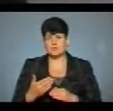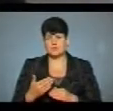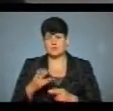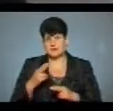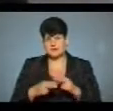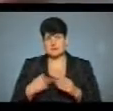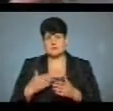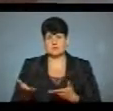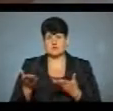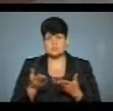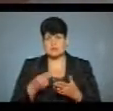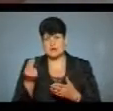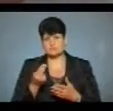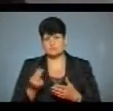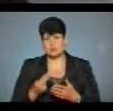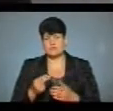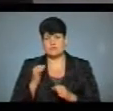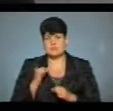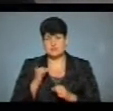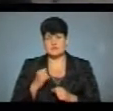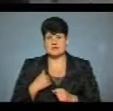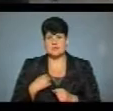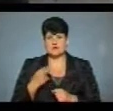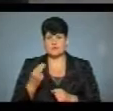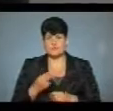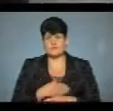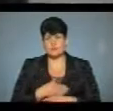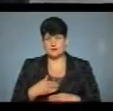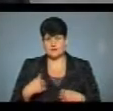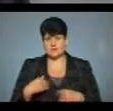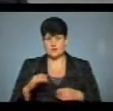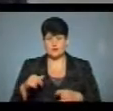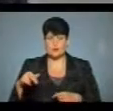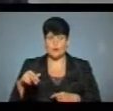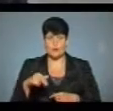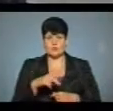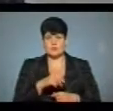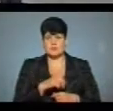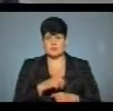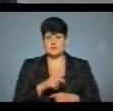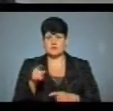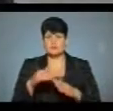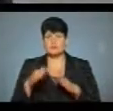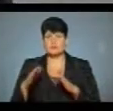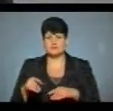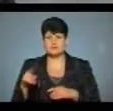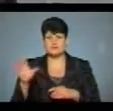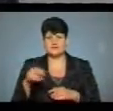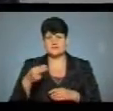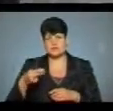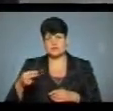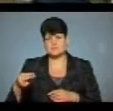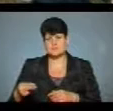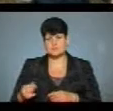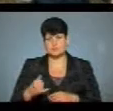запросили розмальовувати ці мішечки, але так як я його розмальовувати не хотів, я потім ходив по тим таборам, щоб вони всі розписувались в мене